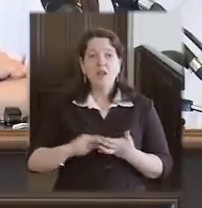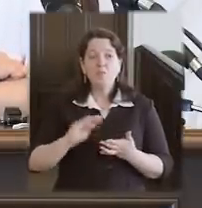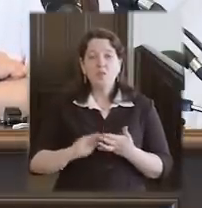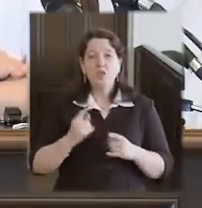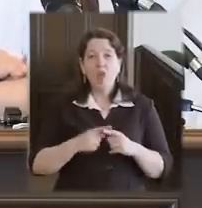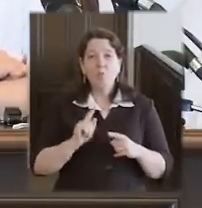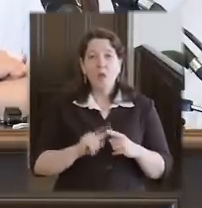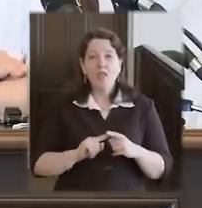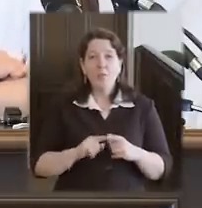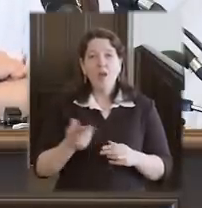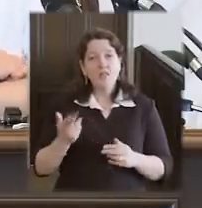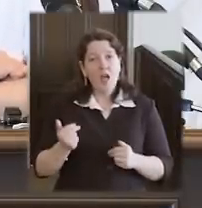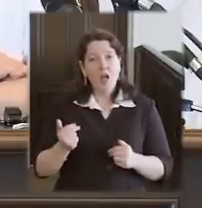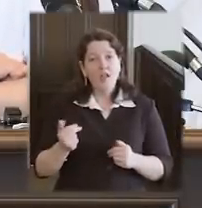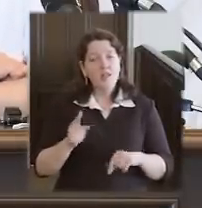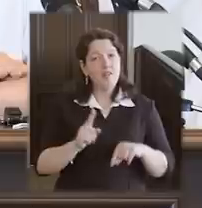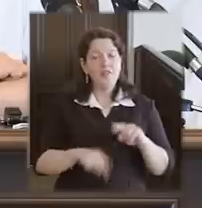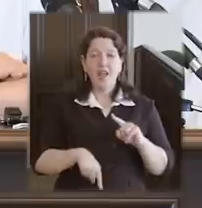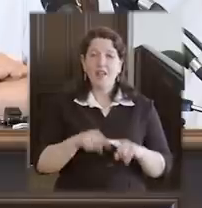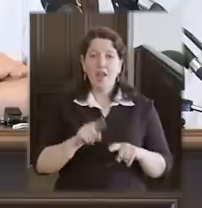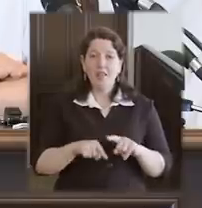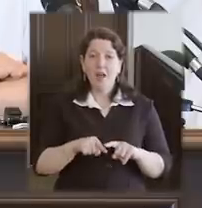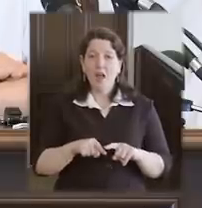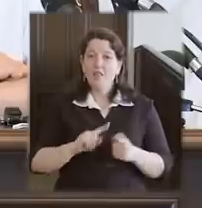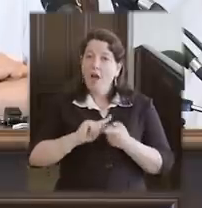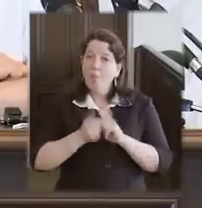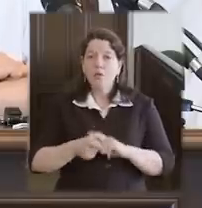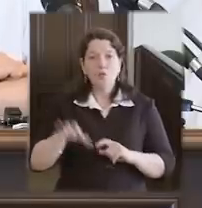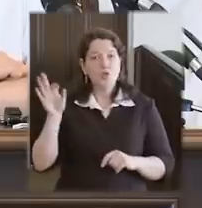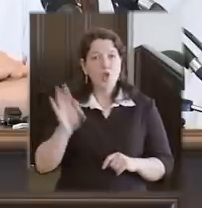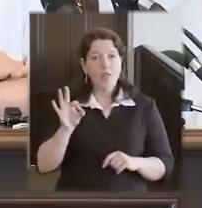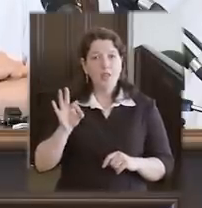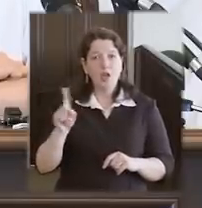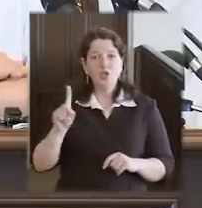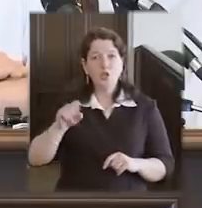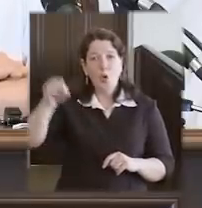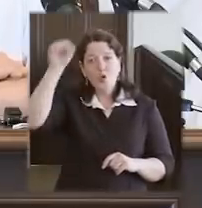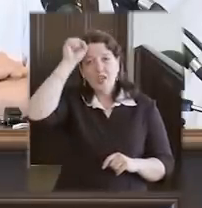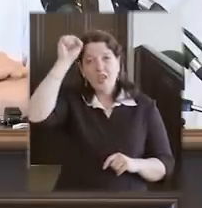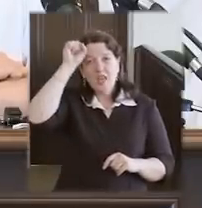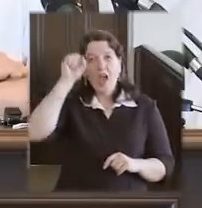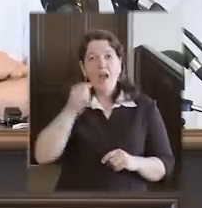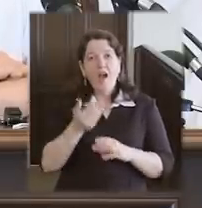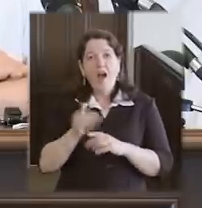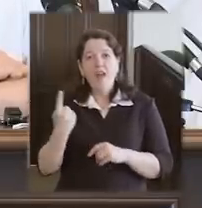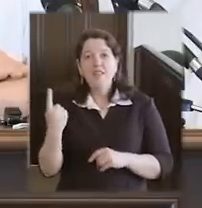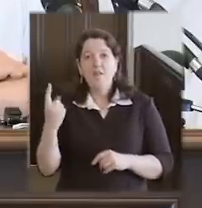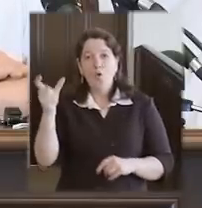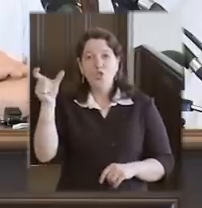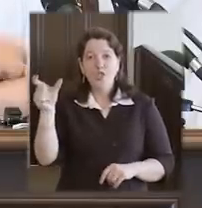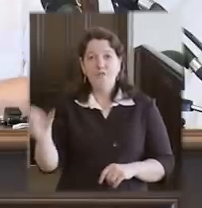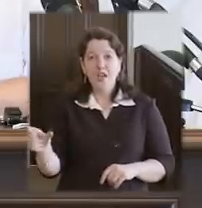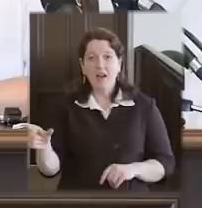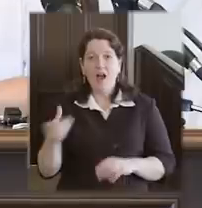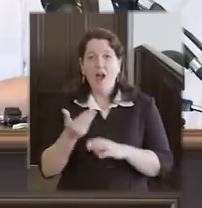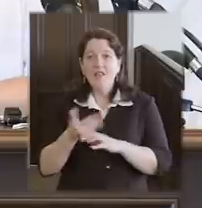поражают. Он говорит, нередко, даже часто, грехи отдельного